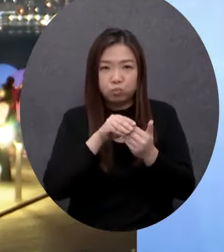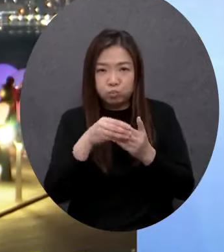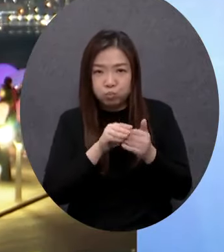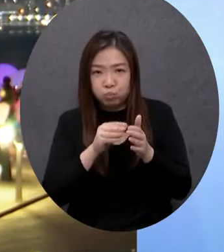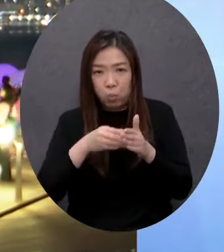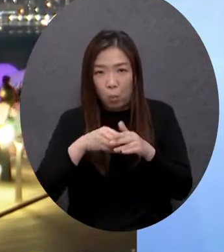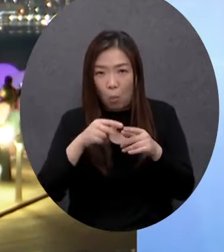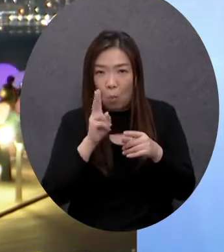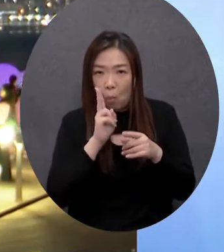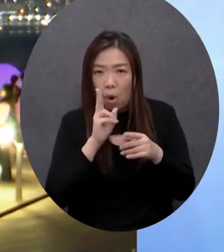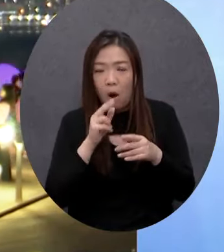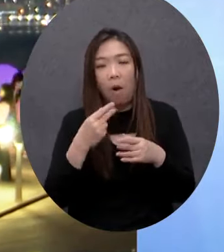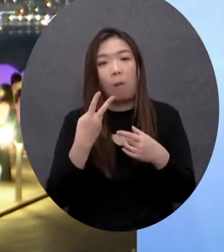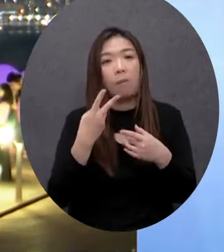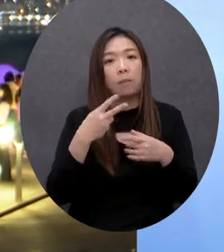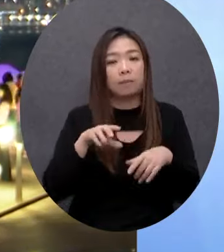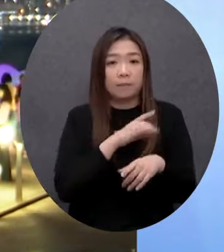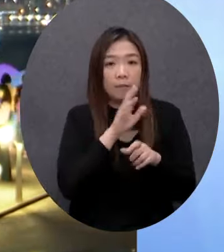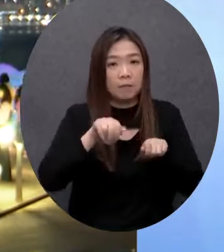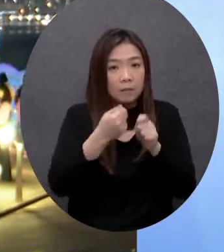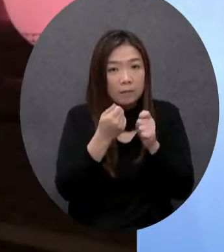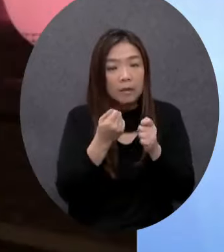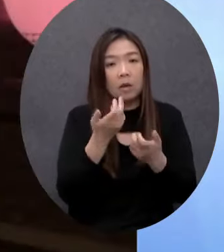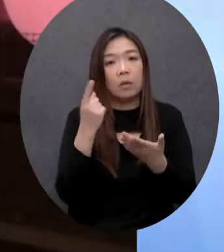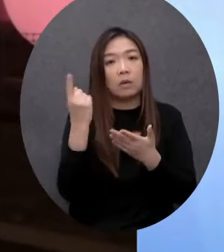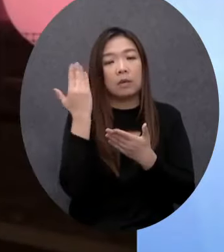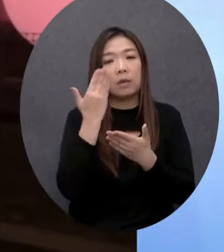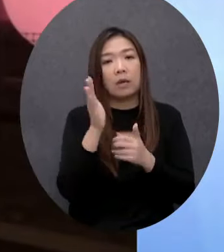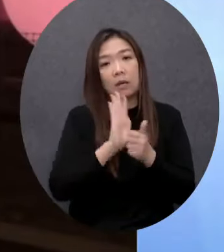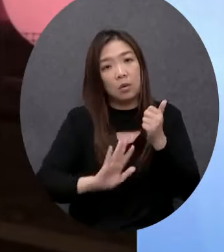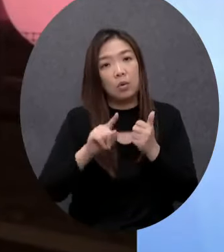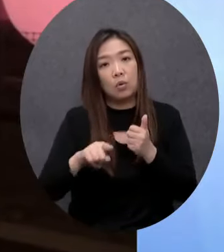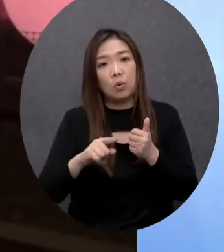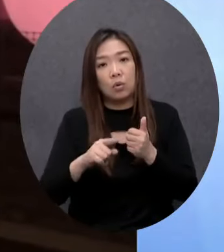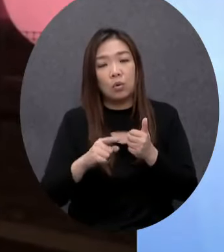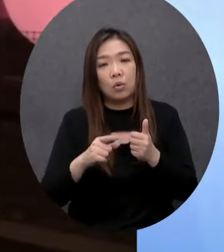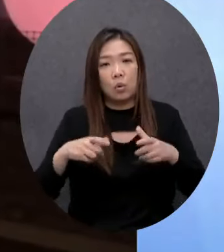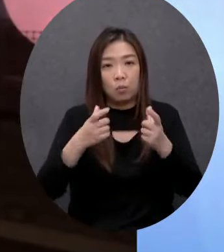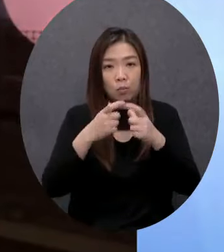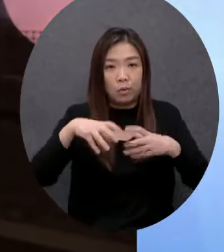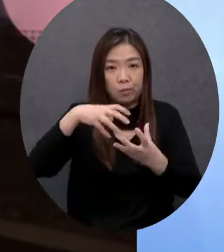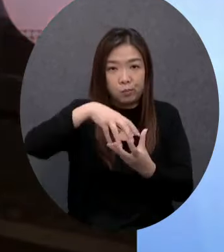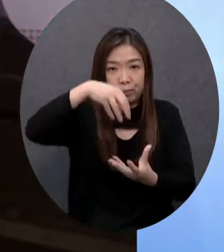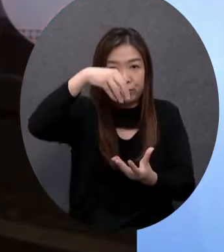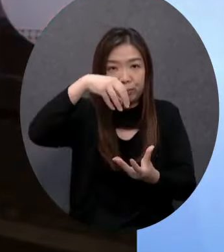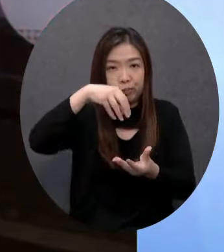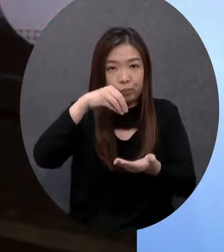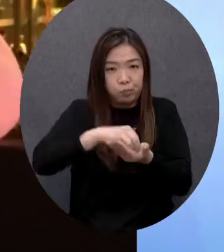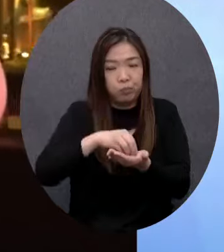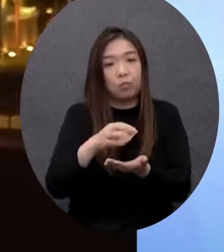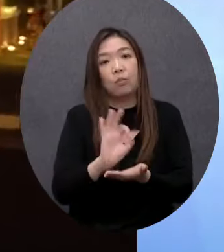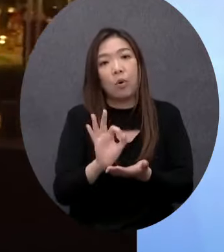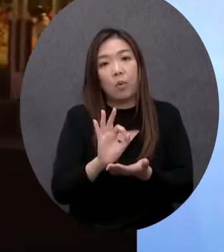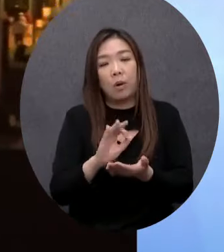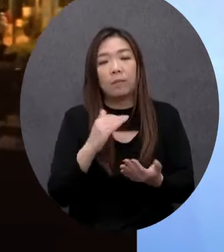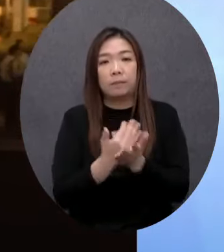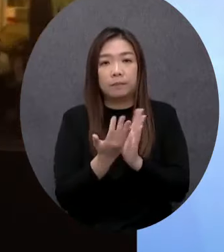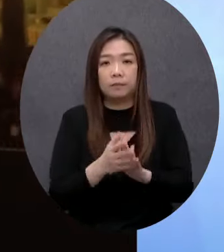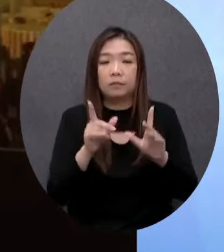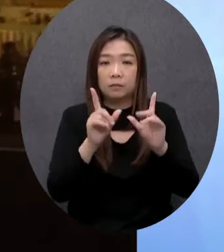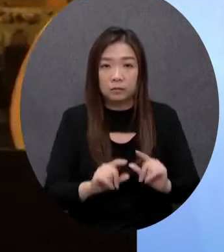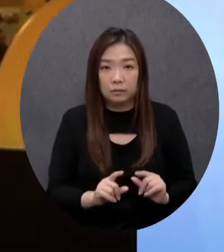唔會有啲 wear and tear 嘅情況啊？或者天氣令到件展品不穩定啊？咁我哋基於種種嘅原因咧，咁我哋都會作